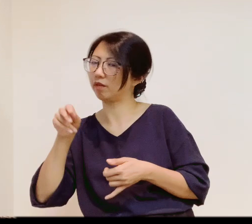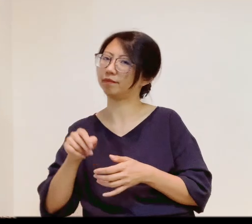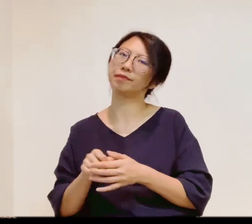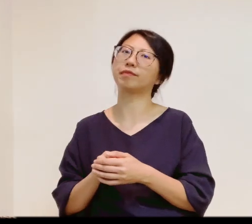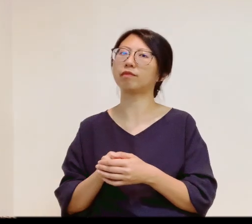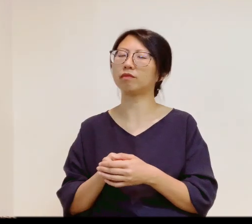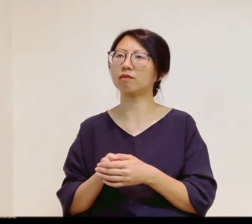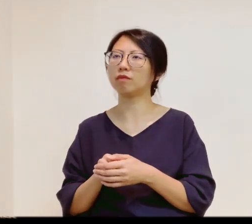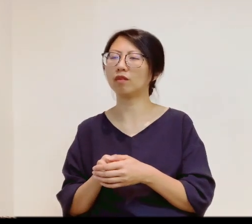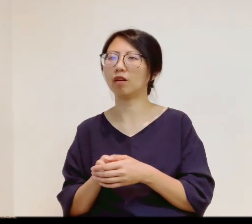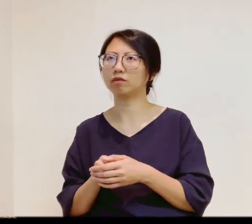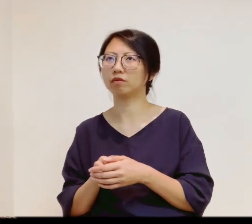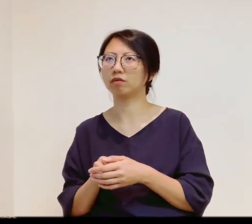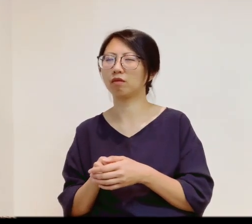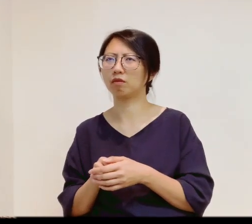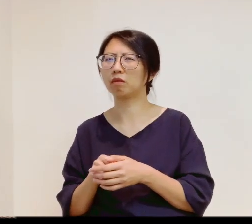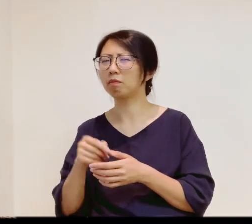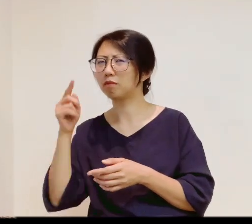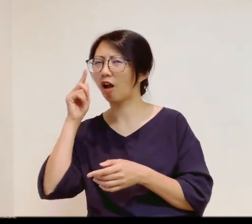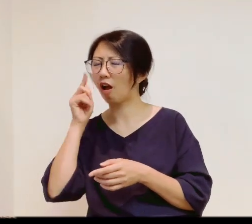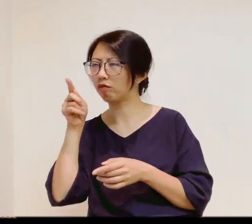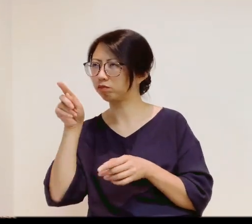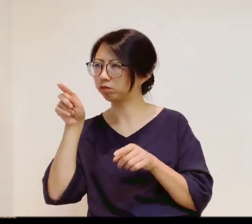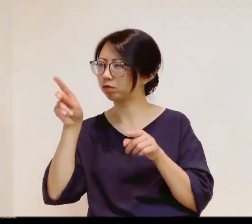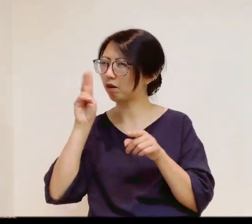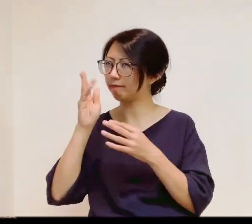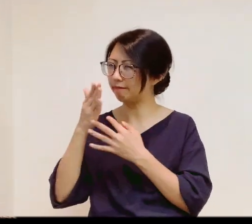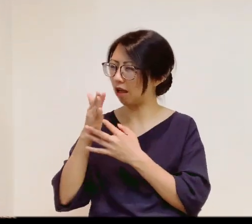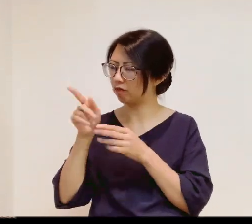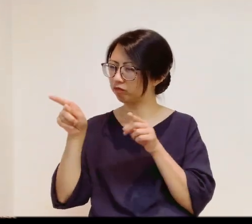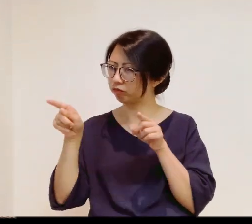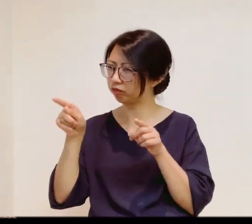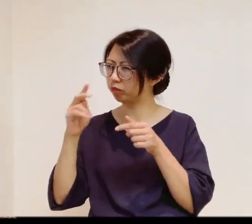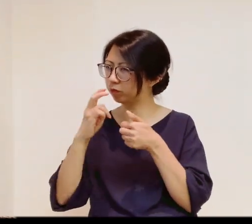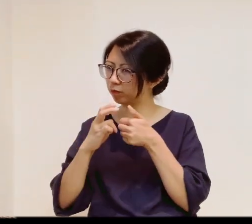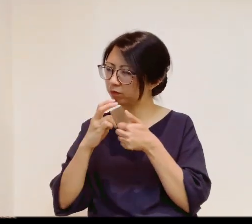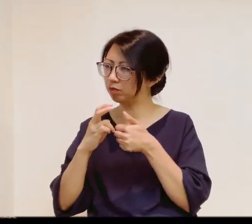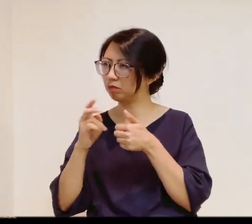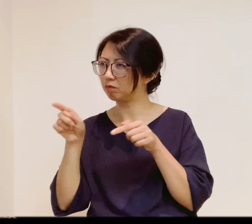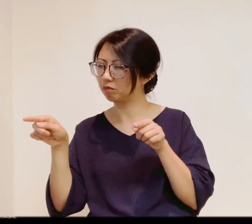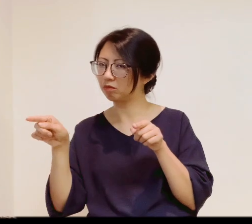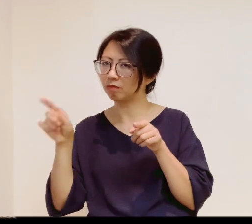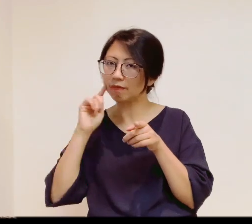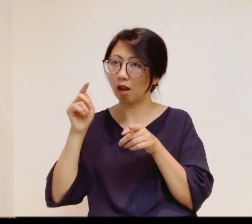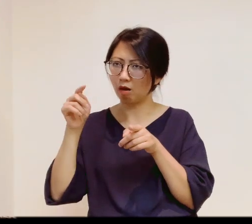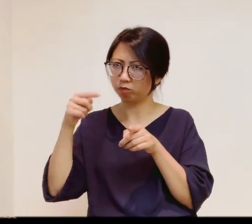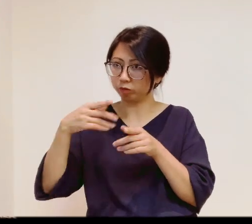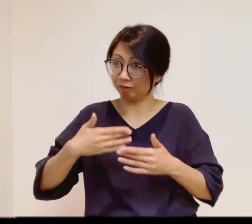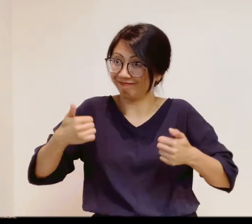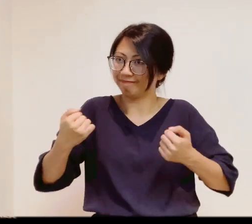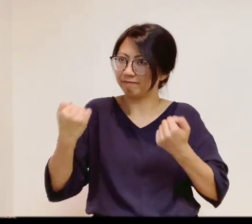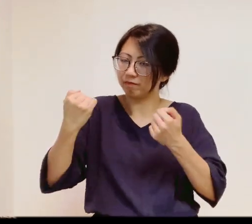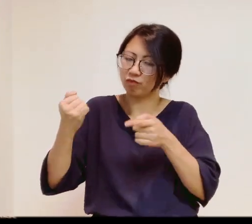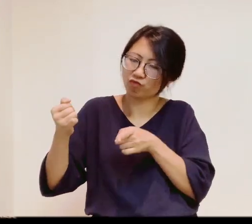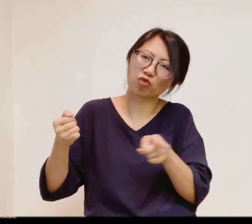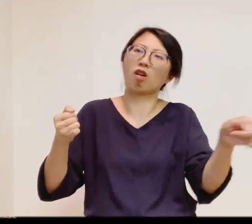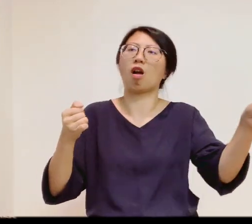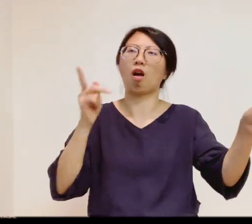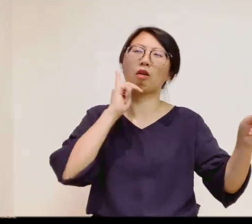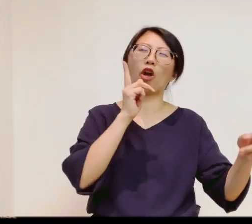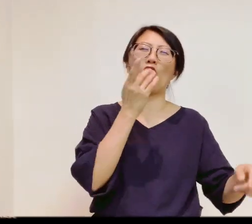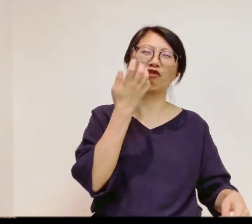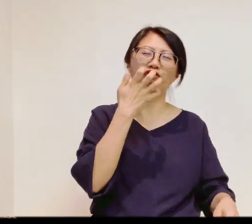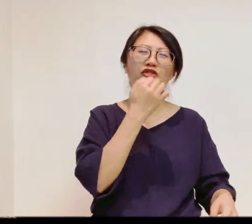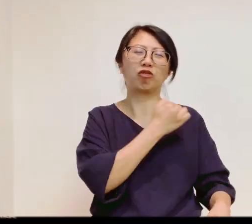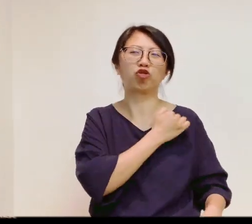樣去將人分流，分咗兩條隊，一條隊咧其實就係俾你入去集中營裏邊做苦工，另一條隊就即刻車你去